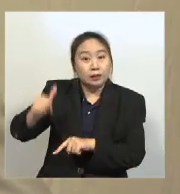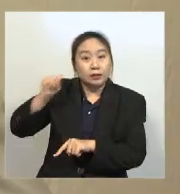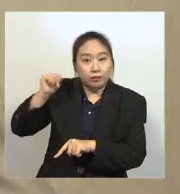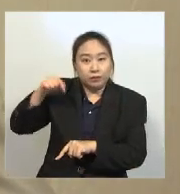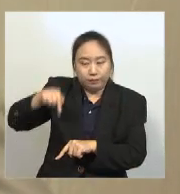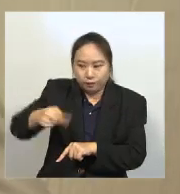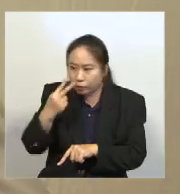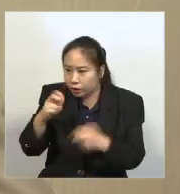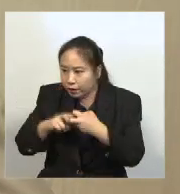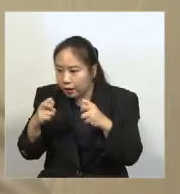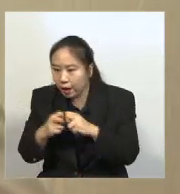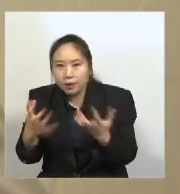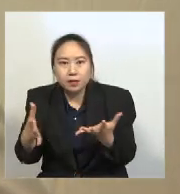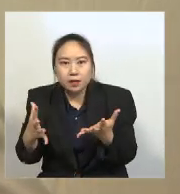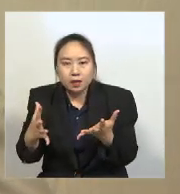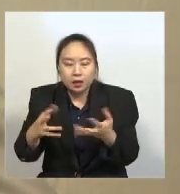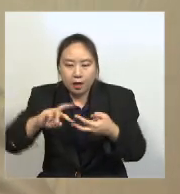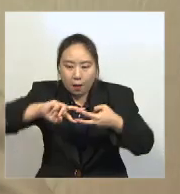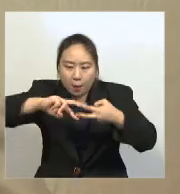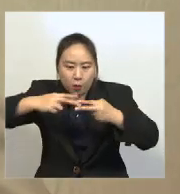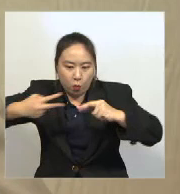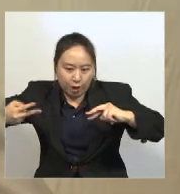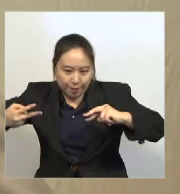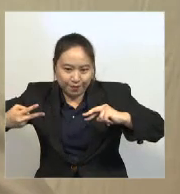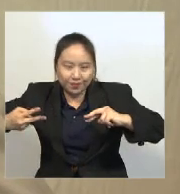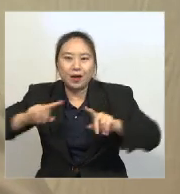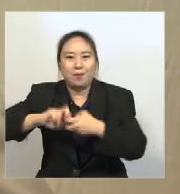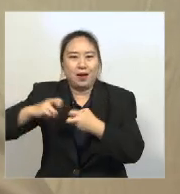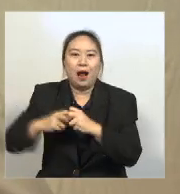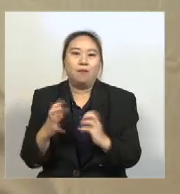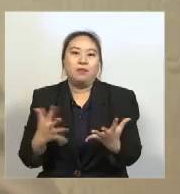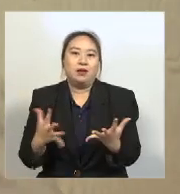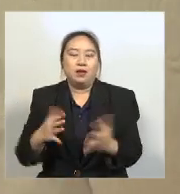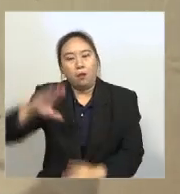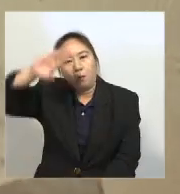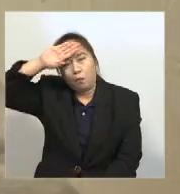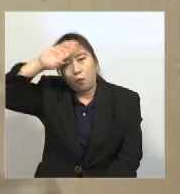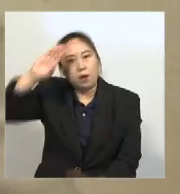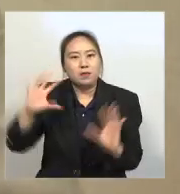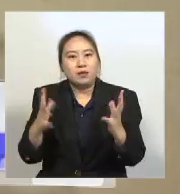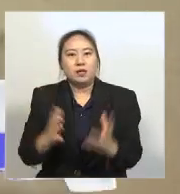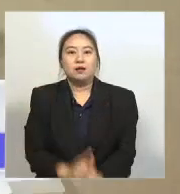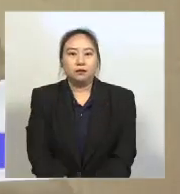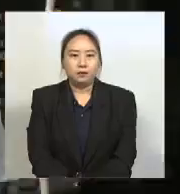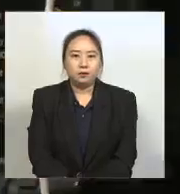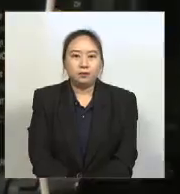เขาไม่ได้มีปัญหาเรื่องพันธุกรรมเขาก็จะไม่ได้เจ็บป่วยอะไรนะครับ